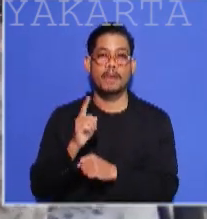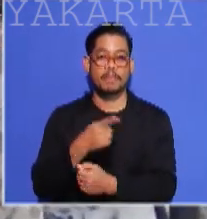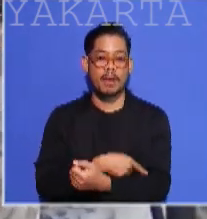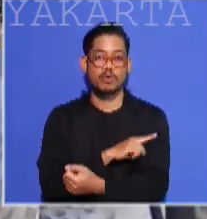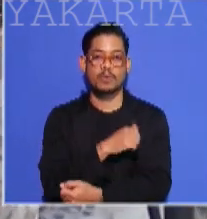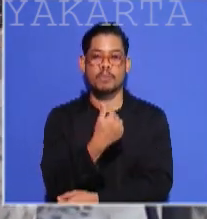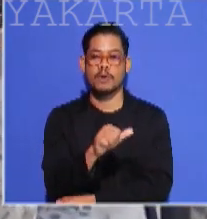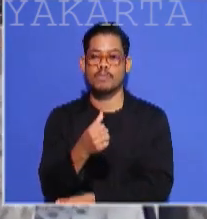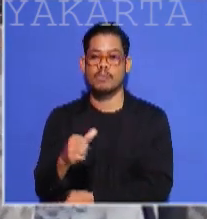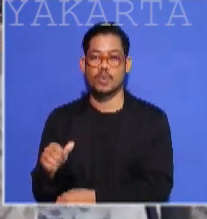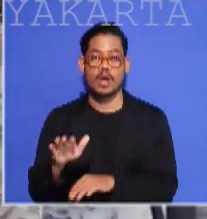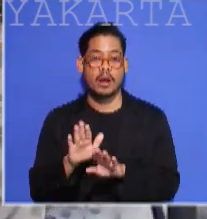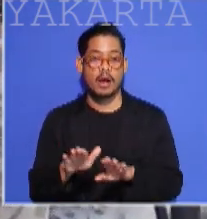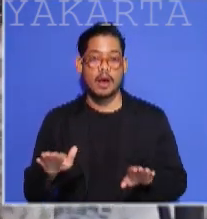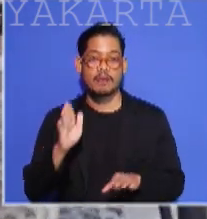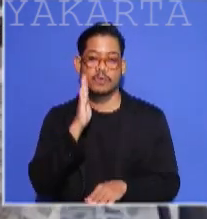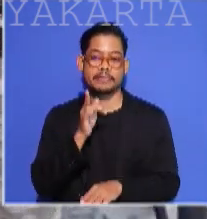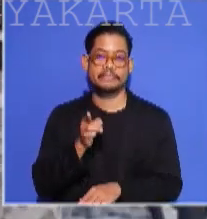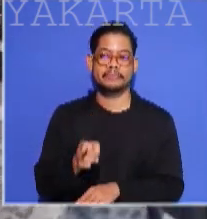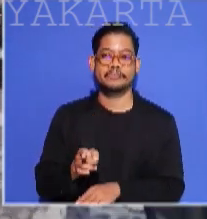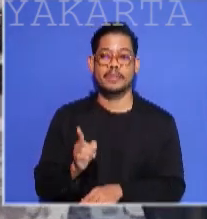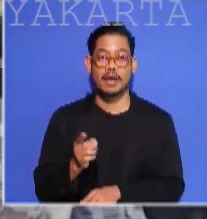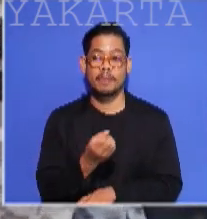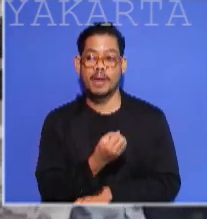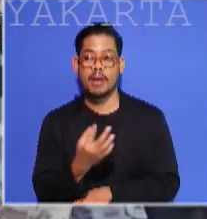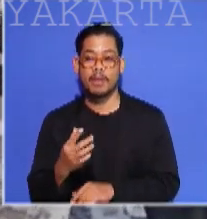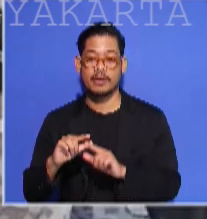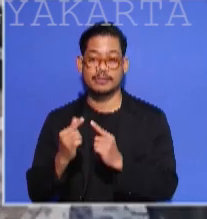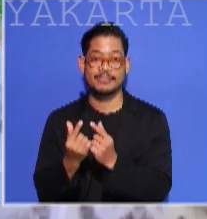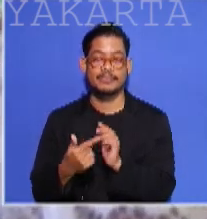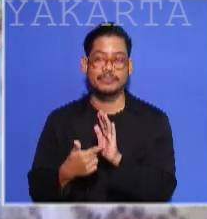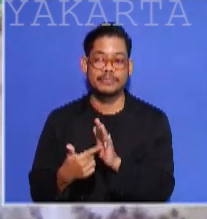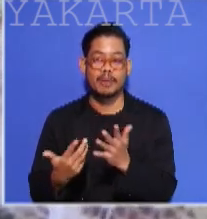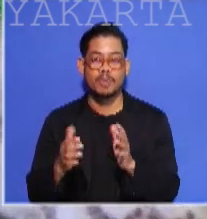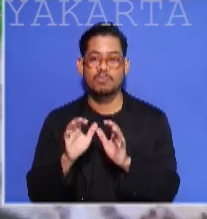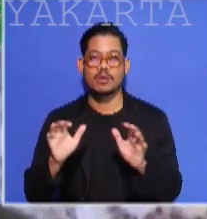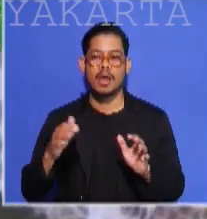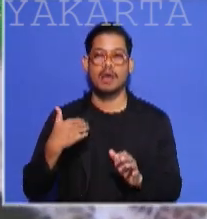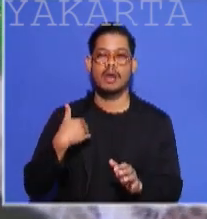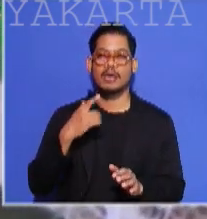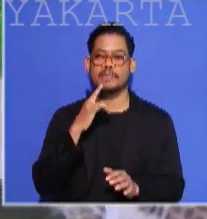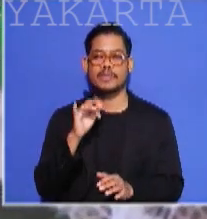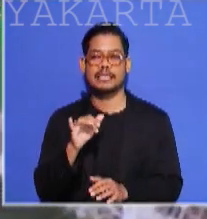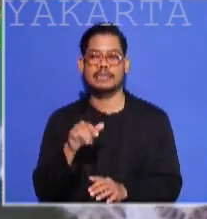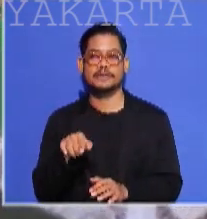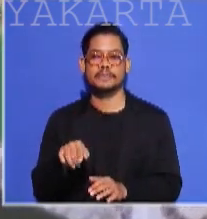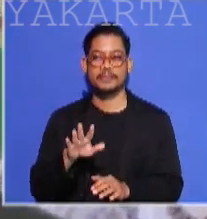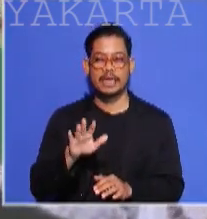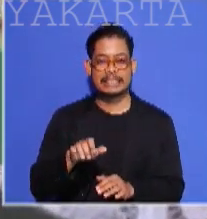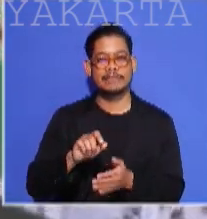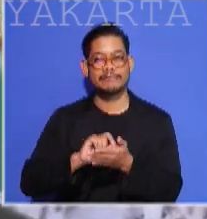dan remaja ini. Beberapa grup yang tampil bahkan banyak diisi pemain yang masih duduk di bangku sekolah